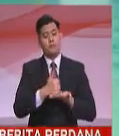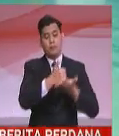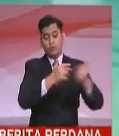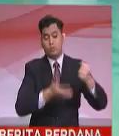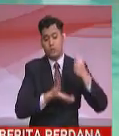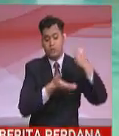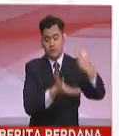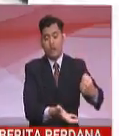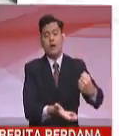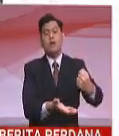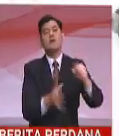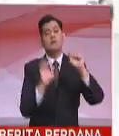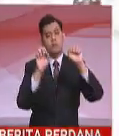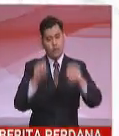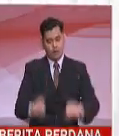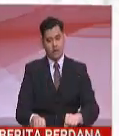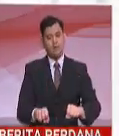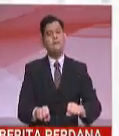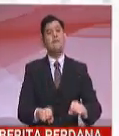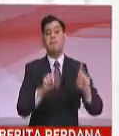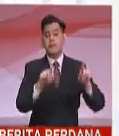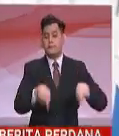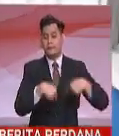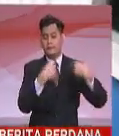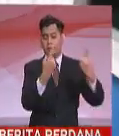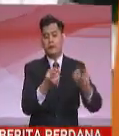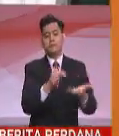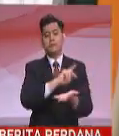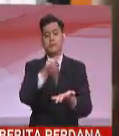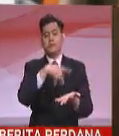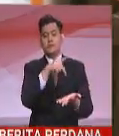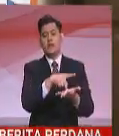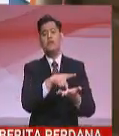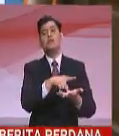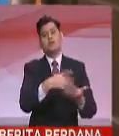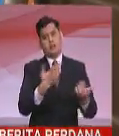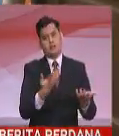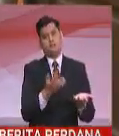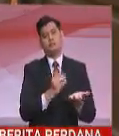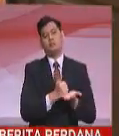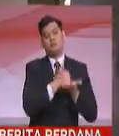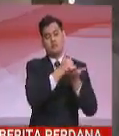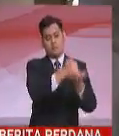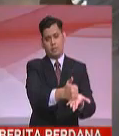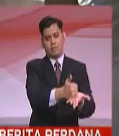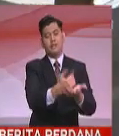bantuan boleh terus ke Pusat Pengumpulan Sumbangan JKM di setiap daerah.